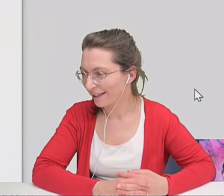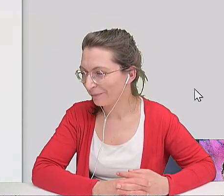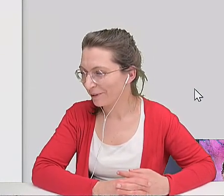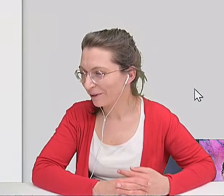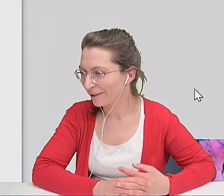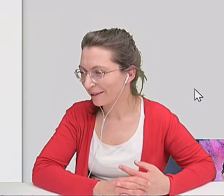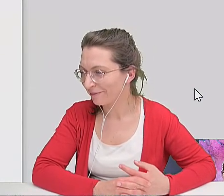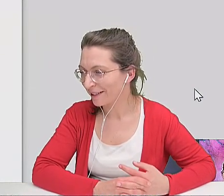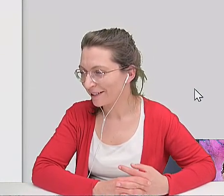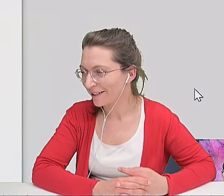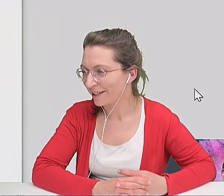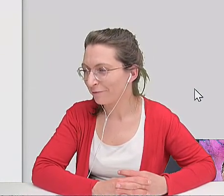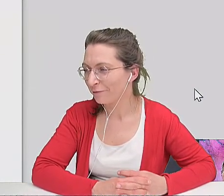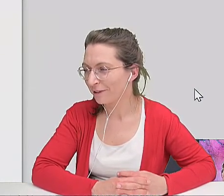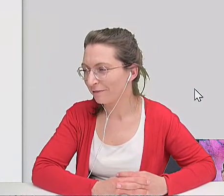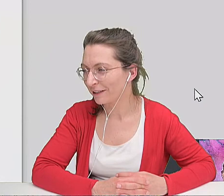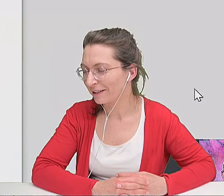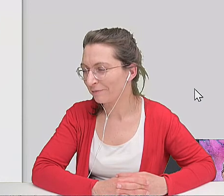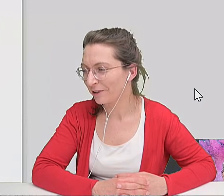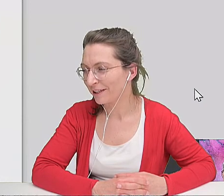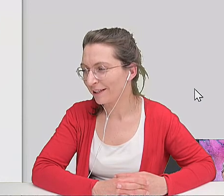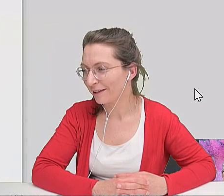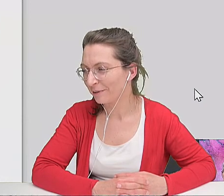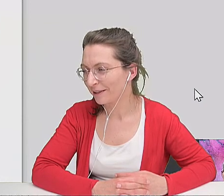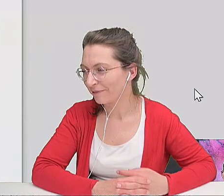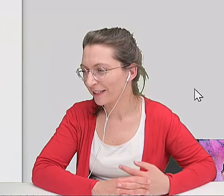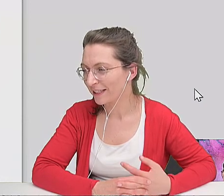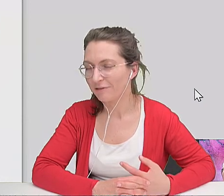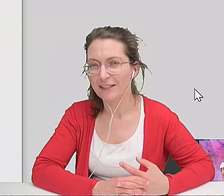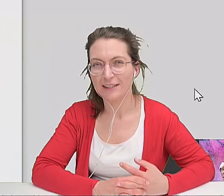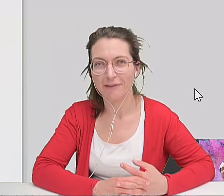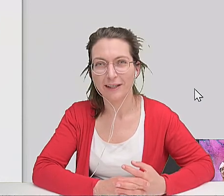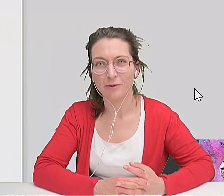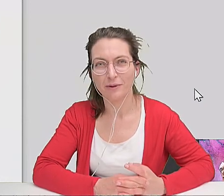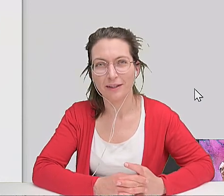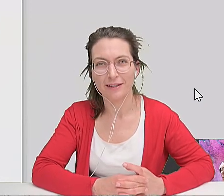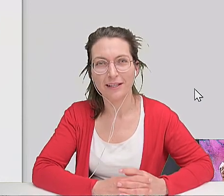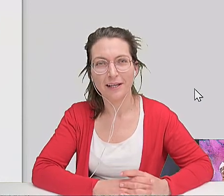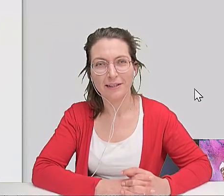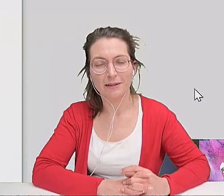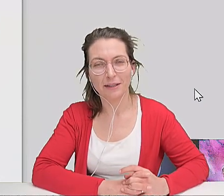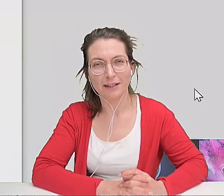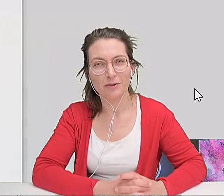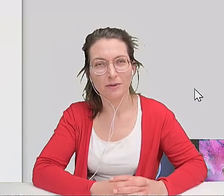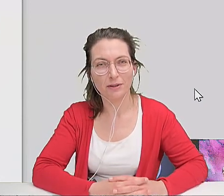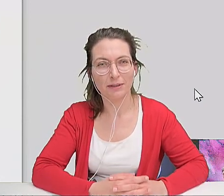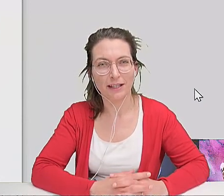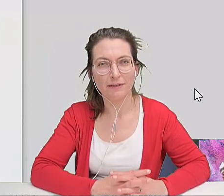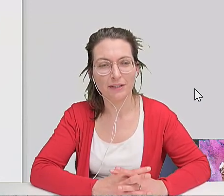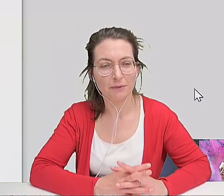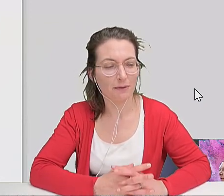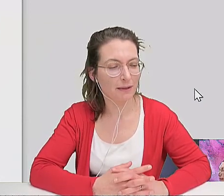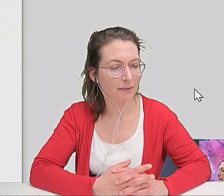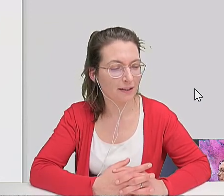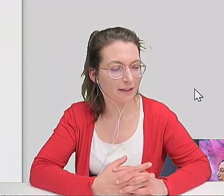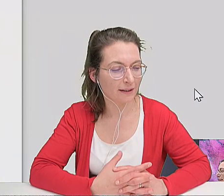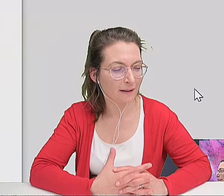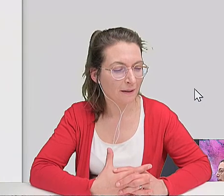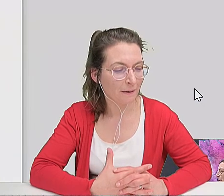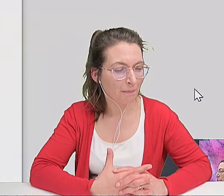das mache ich gleich. Mal gucken, wann ich die Zeit dafür finde, vielleicht am Wochenende, aber da werde ich definitiv reingucken. Das ist nämlich ein ganz großer Bedarf, selbst wenn